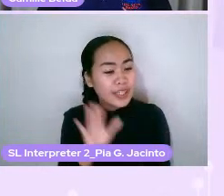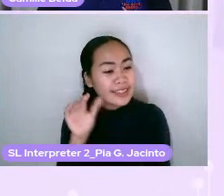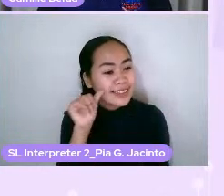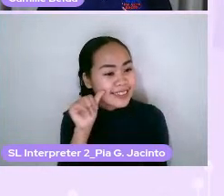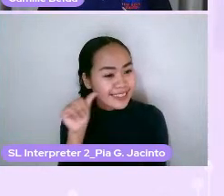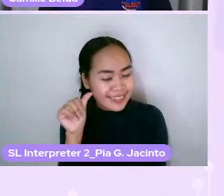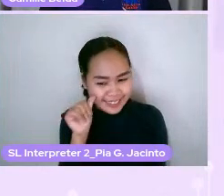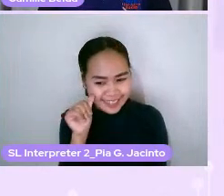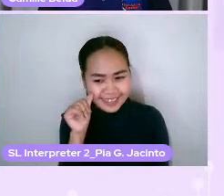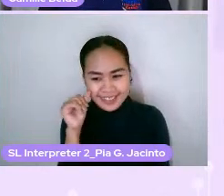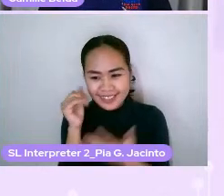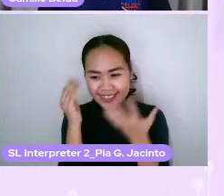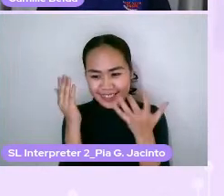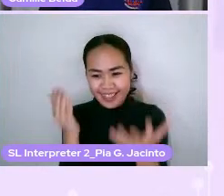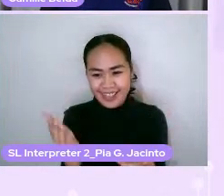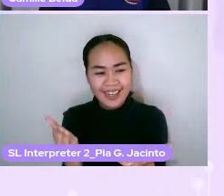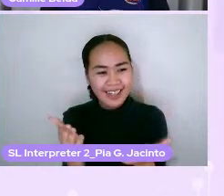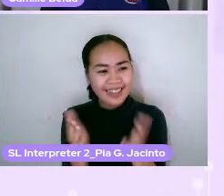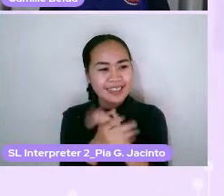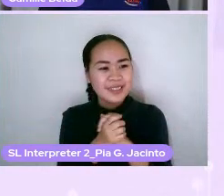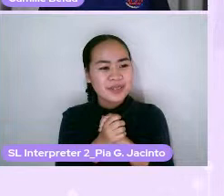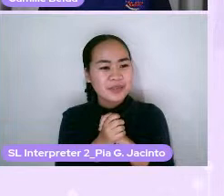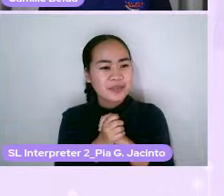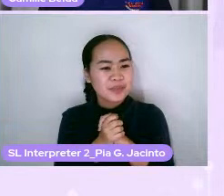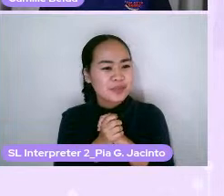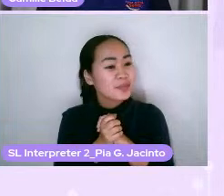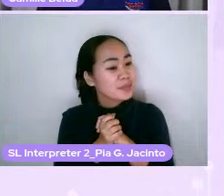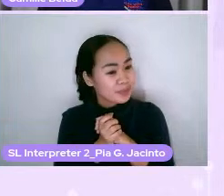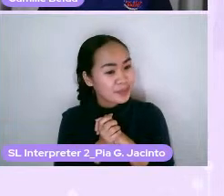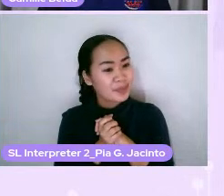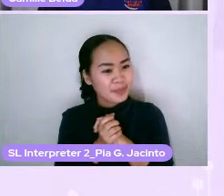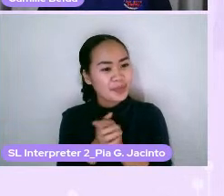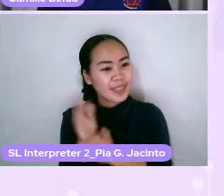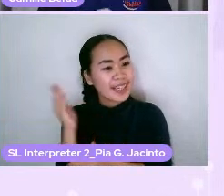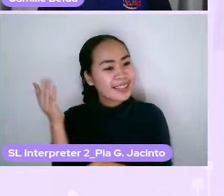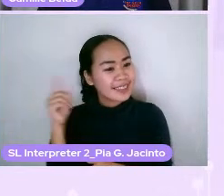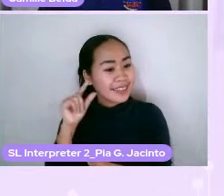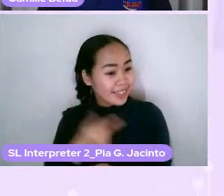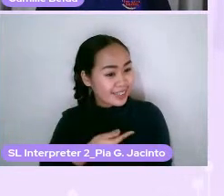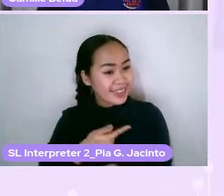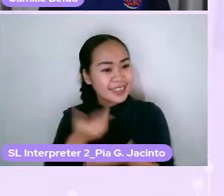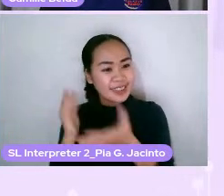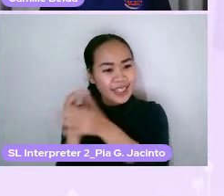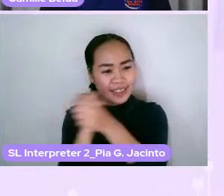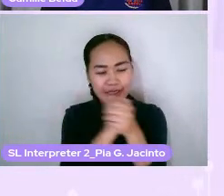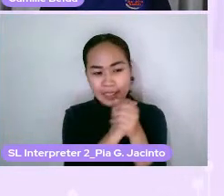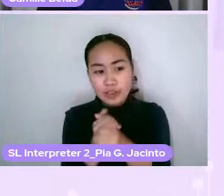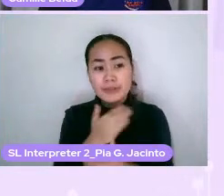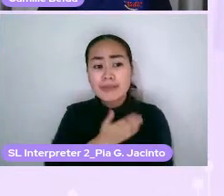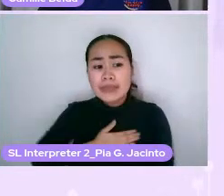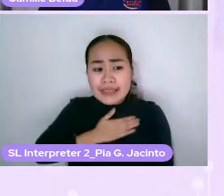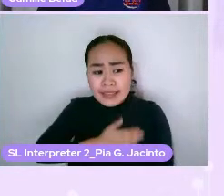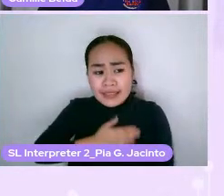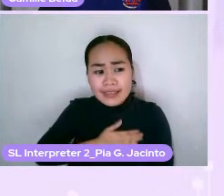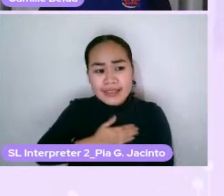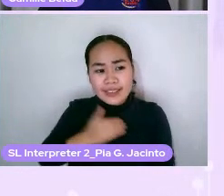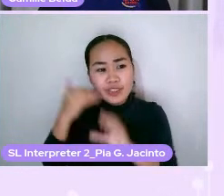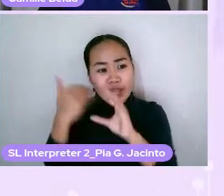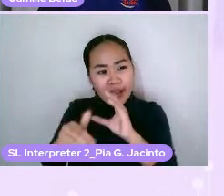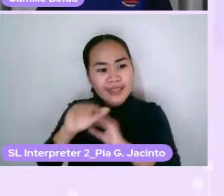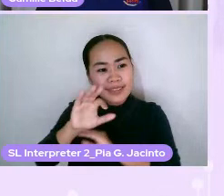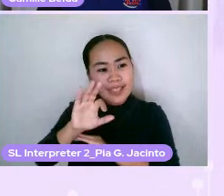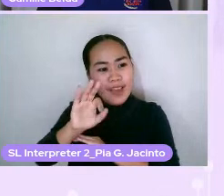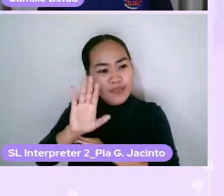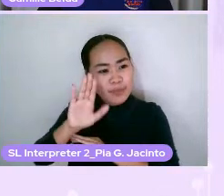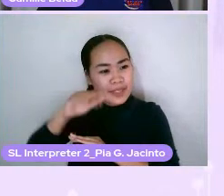Angelica Lopez. Ayan, pagbati po sa inyo. Congratulations. Mag-message lamang po tayo sa ating Facebook